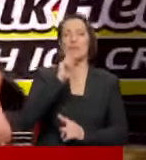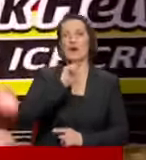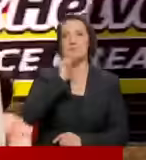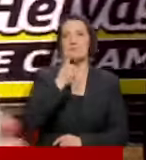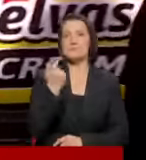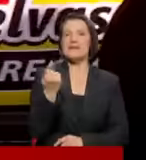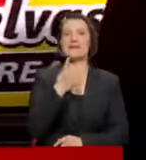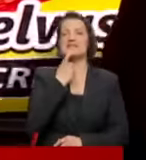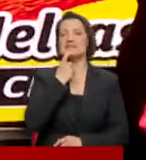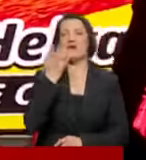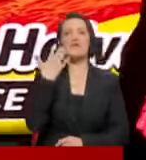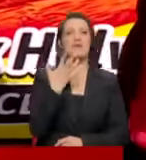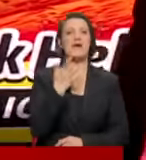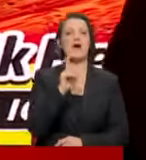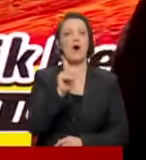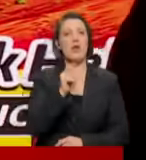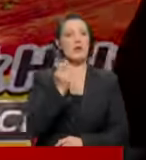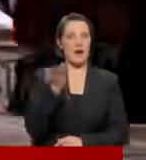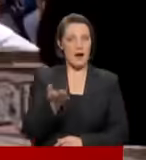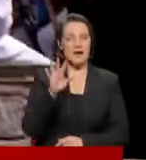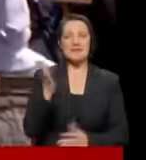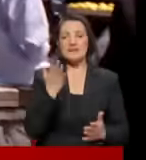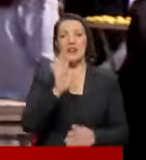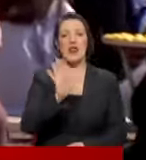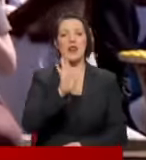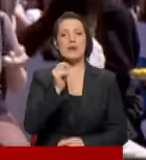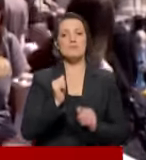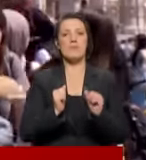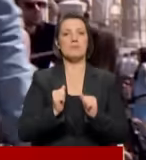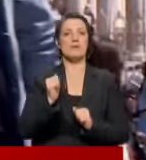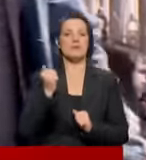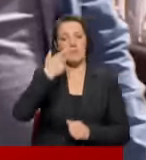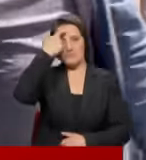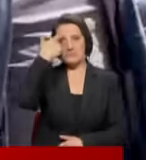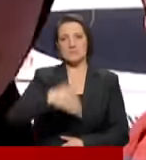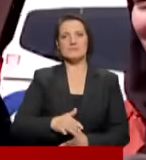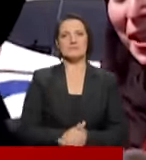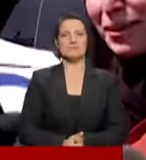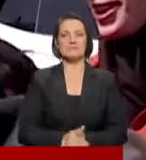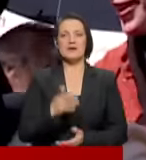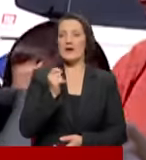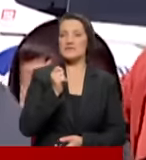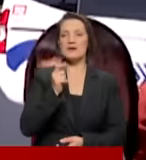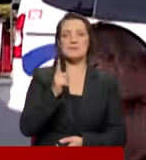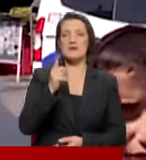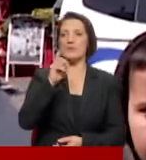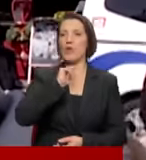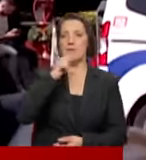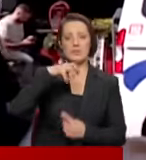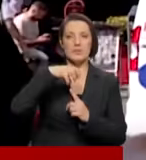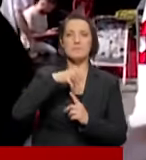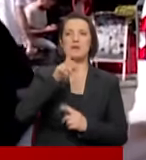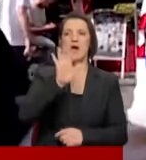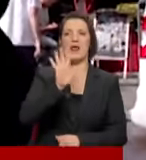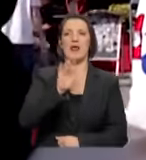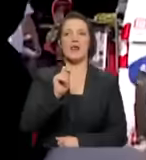dondurma birkaç yıl önce 5 lira 10 lirayken nasıl 50 liraya çıktı hayret ettiler. Ne kadarmış bir top dondurmanın fiyatı?